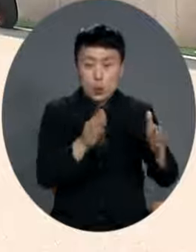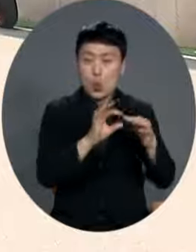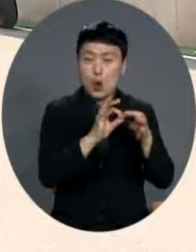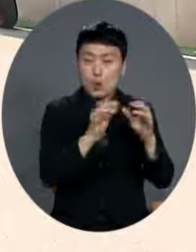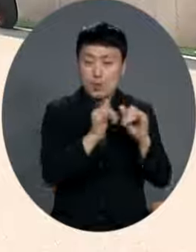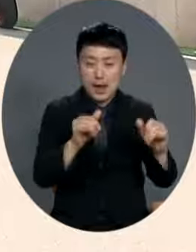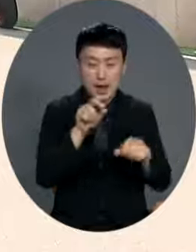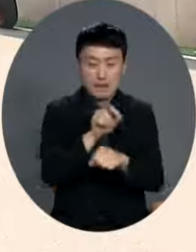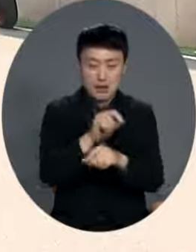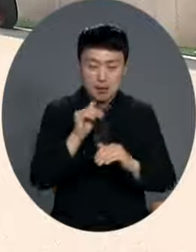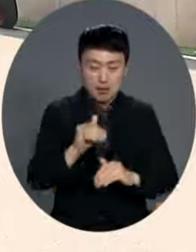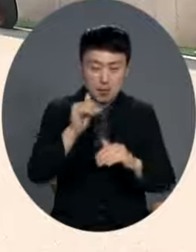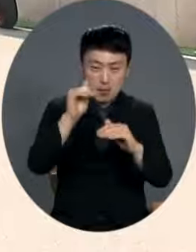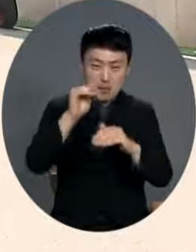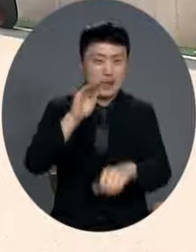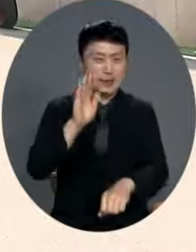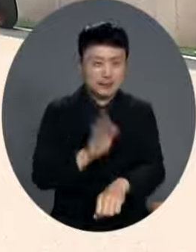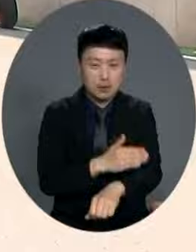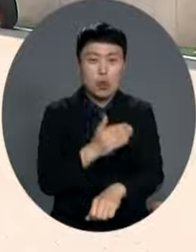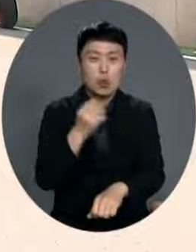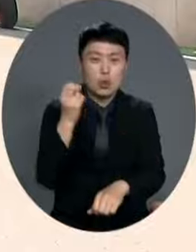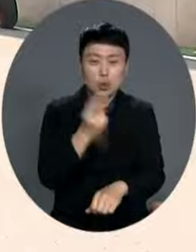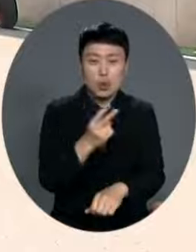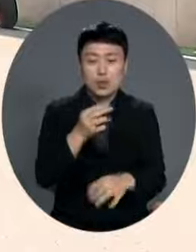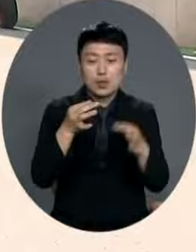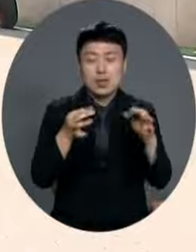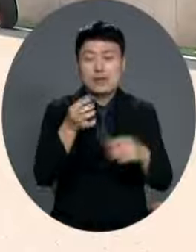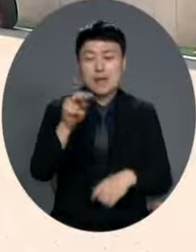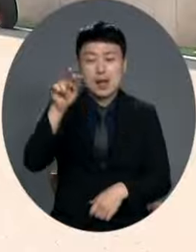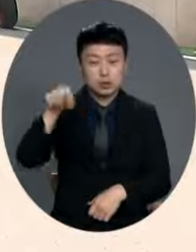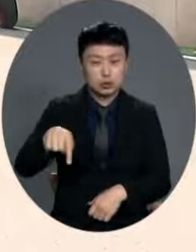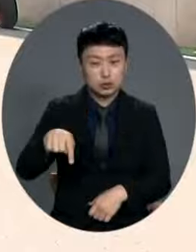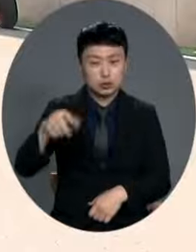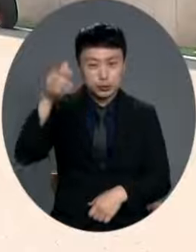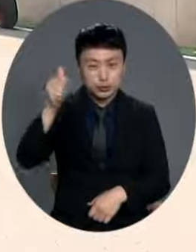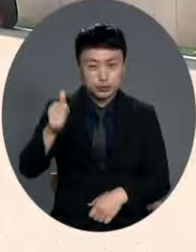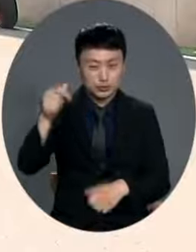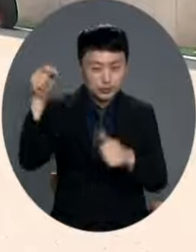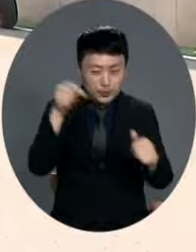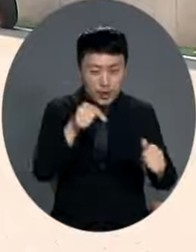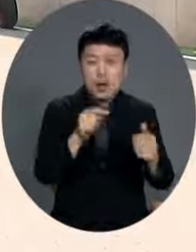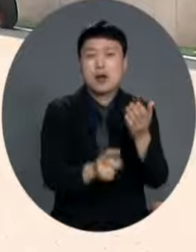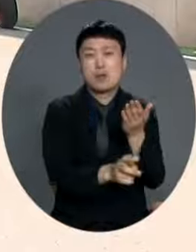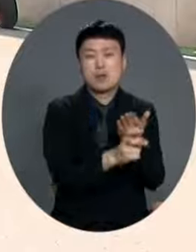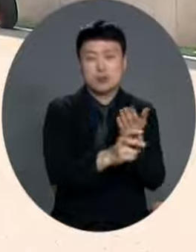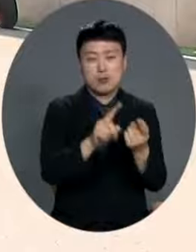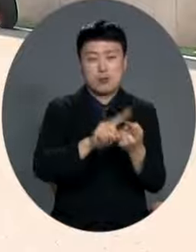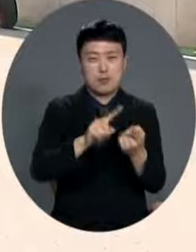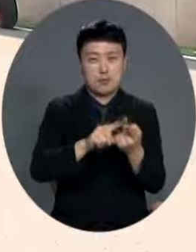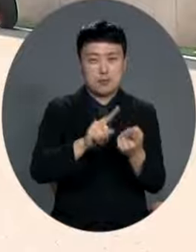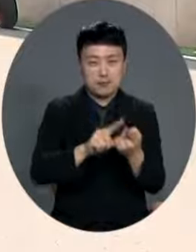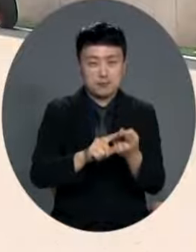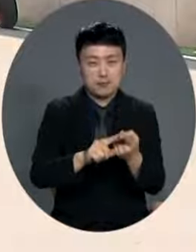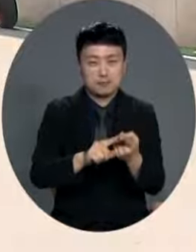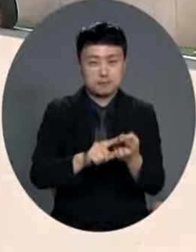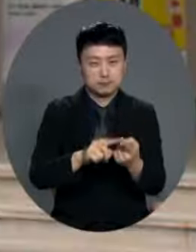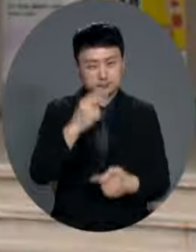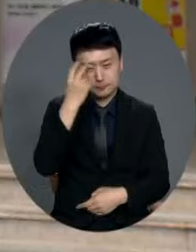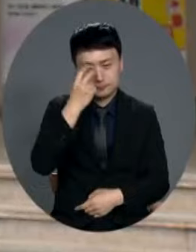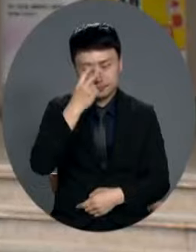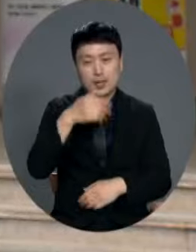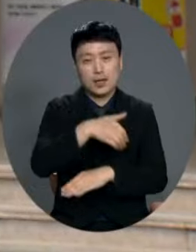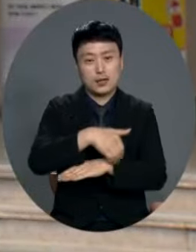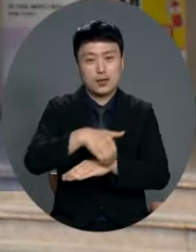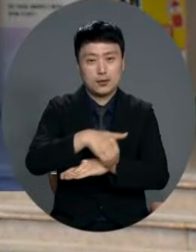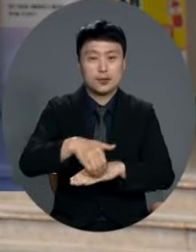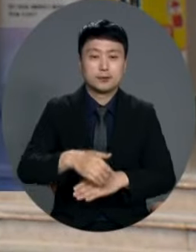행정절차를 어긴 점이 있었는지 그고 수수가 당한 을 집중 조사하기로 했습니다네